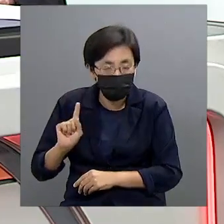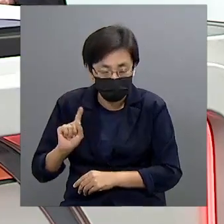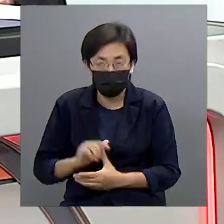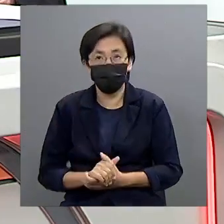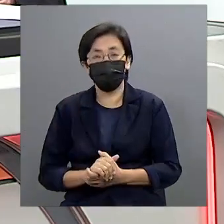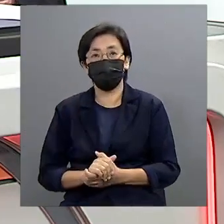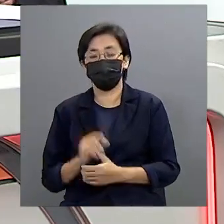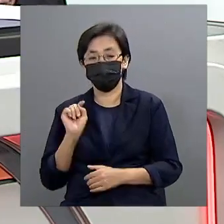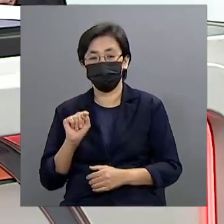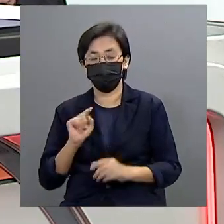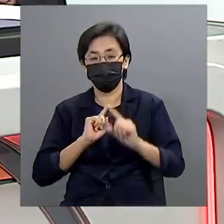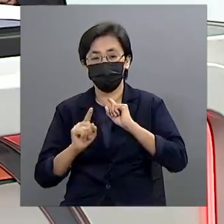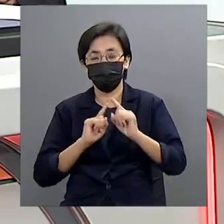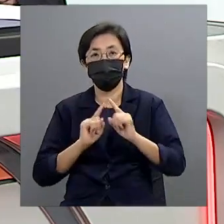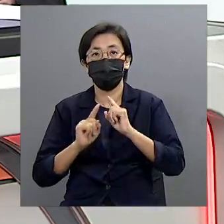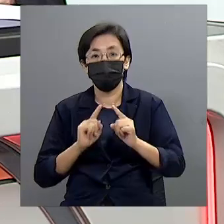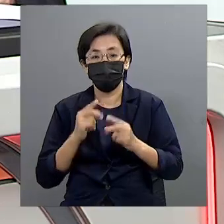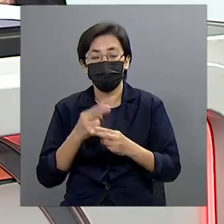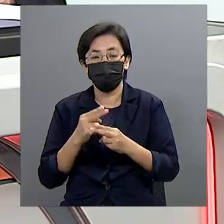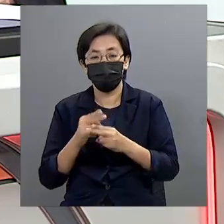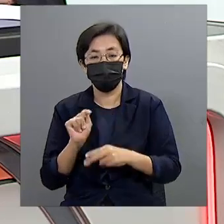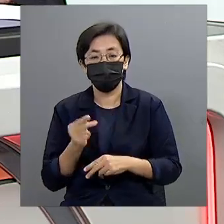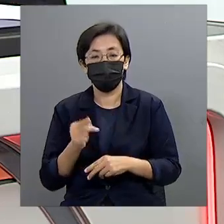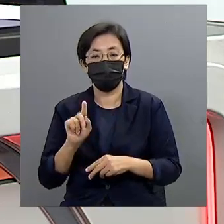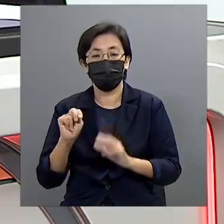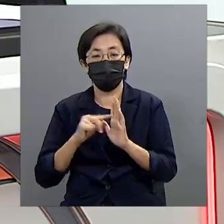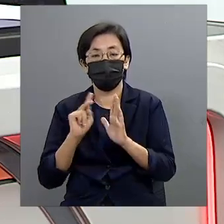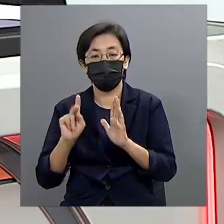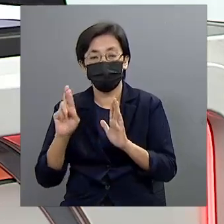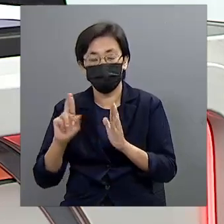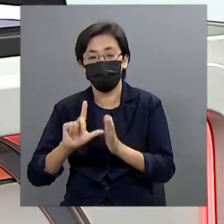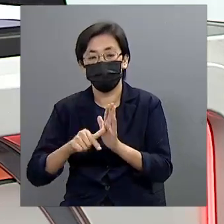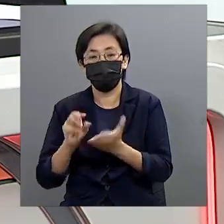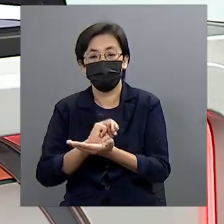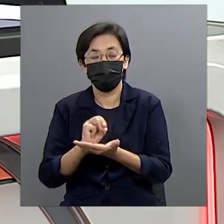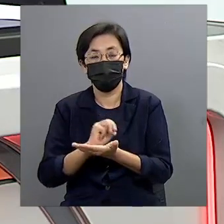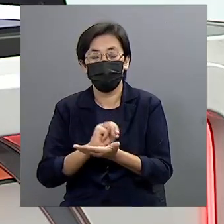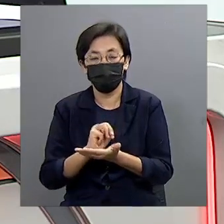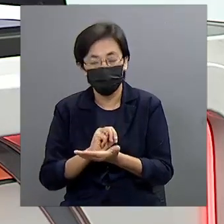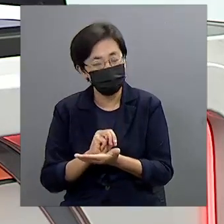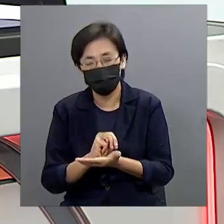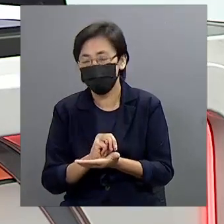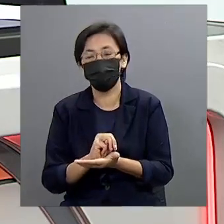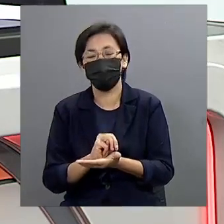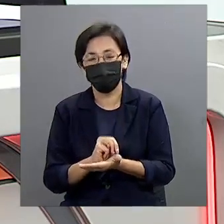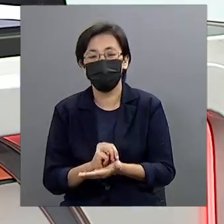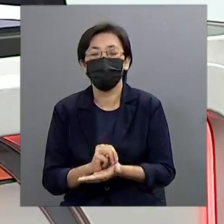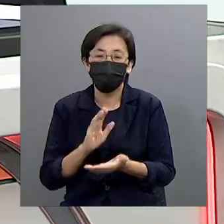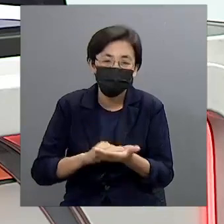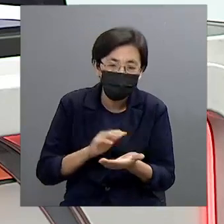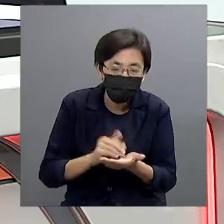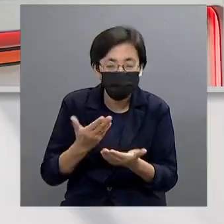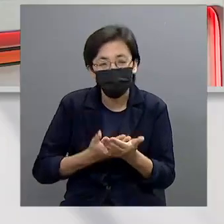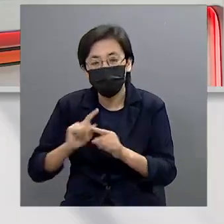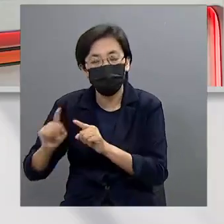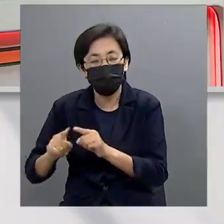จะพูดคุยเพิ่มเติมกับคุณธนากรคมกริตค่ะเลขาธิการมูลนิธิรณรงค์หยุดการพนันสวัสดีค่ะ สวัสดีค่ะ